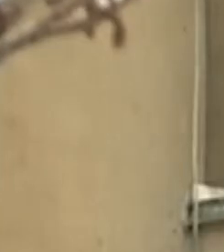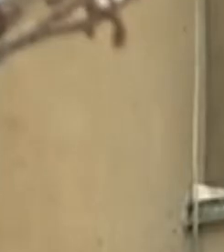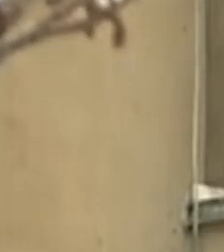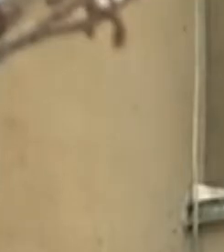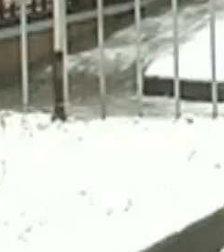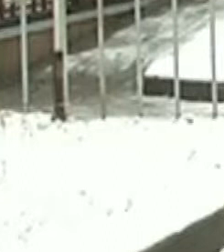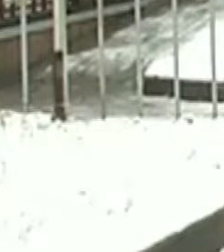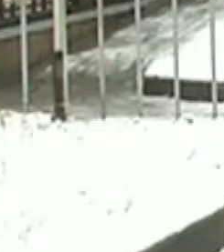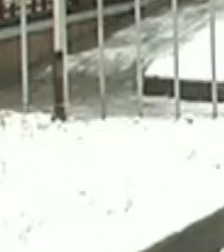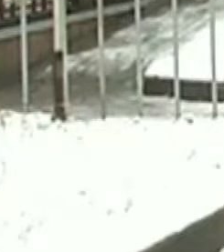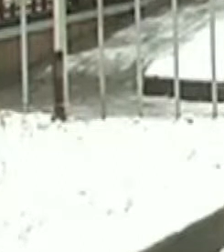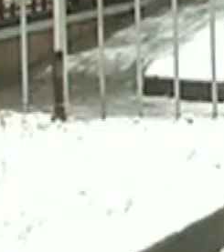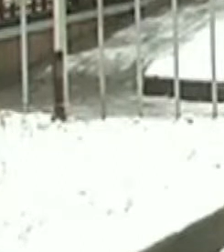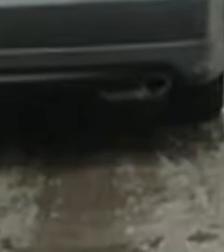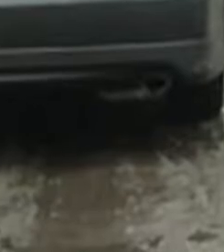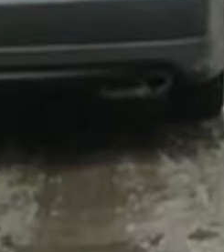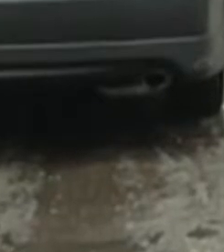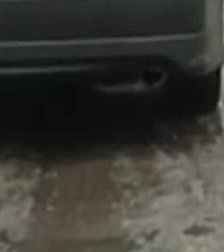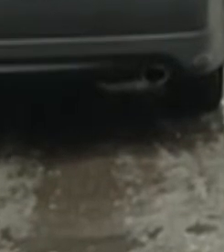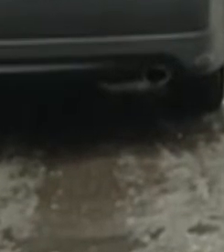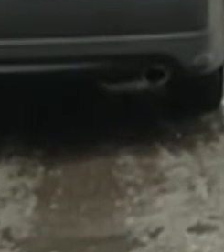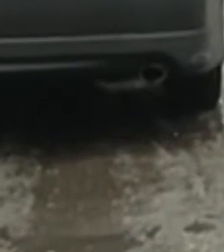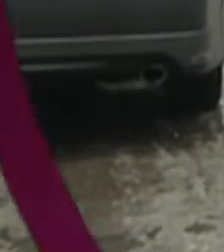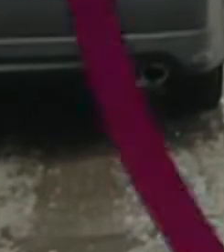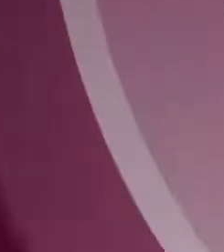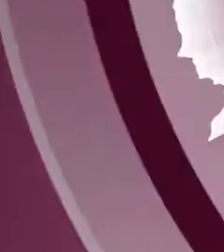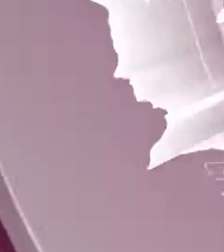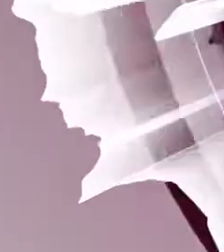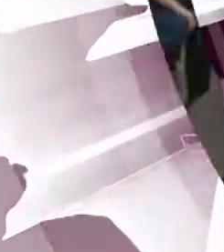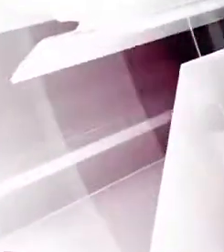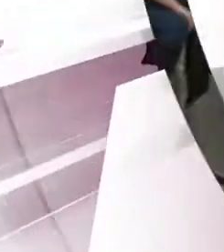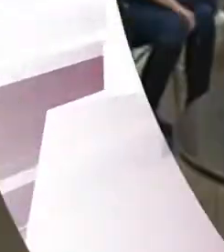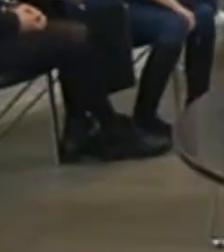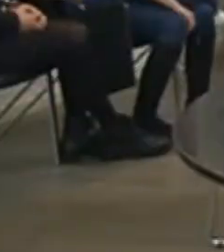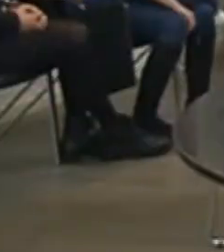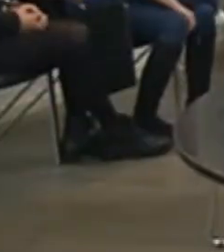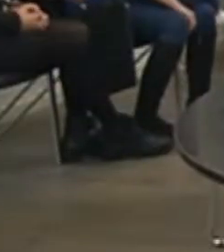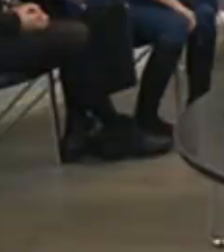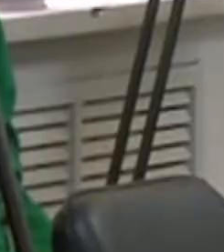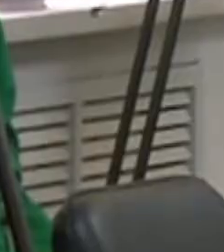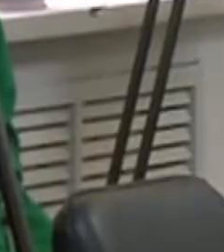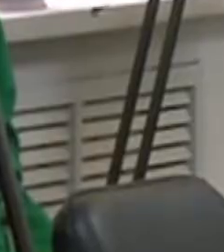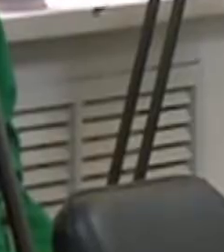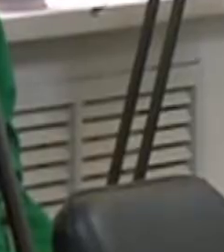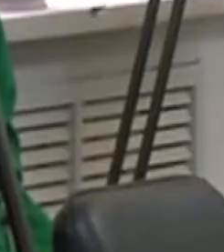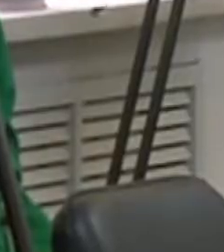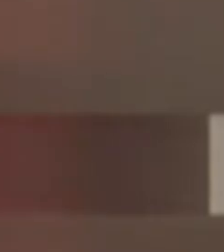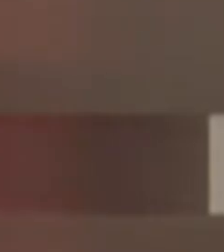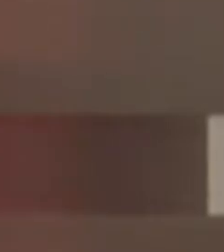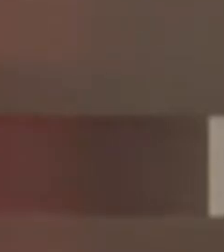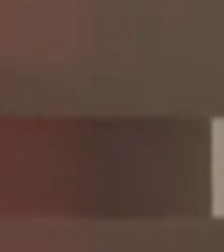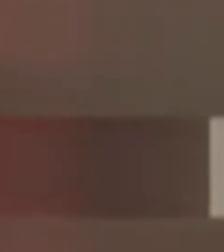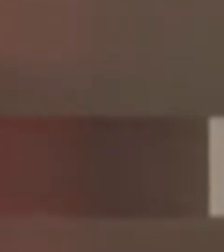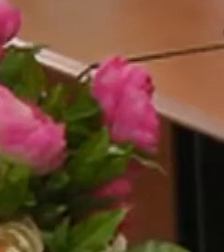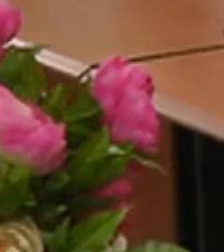после гибели 60-летнего Марата Мусабекова, расскажу я, Динара Сабитова. Скандал в женском педагогическом университете.